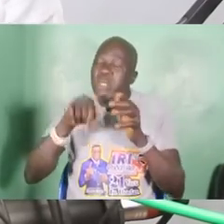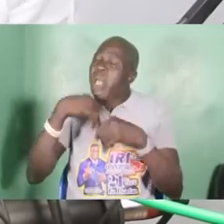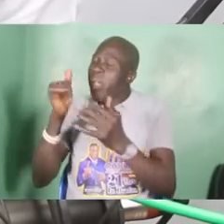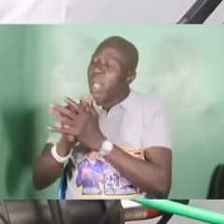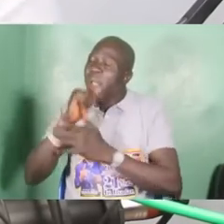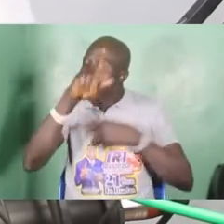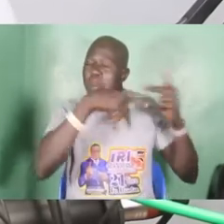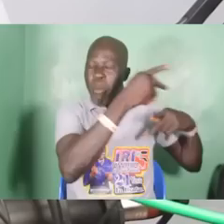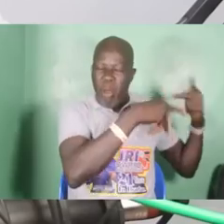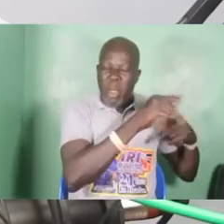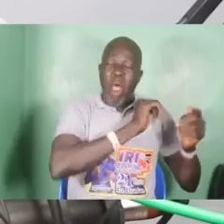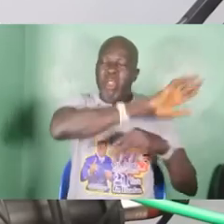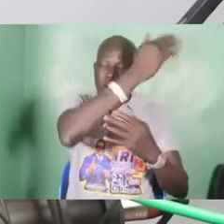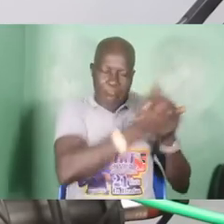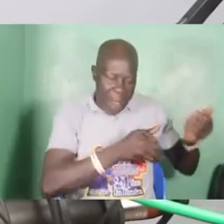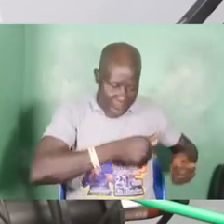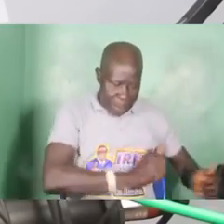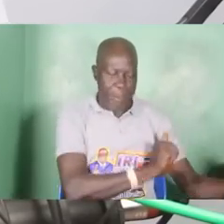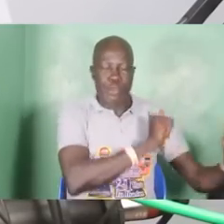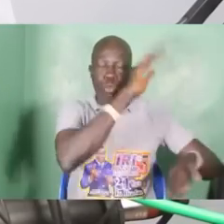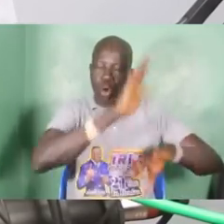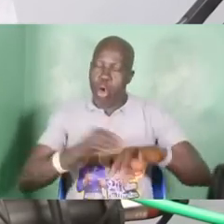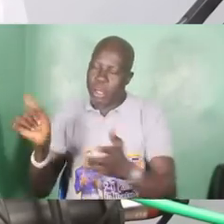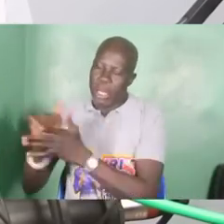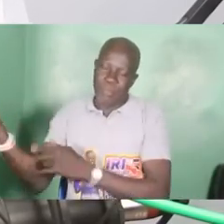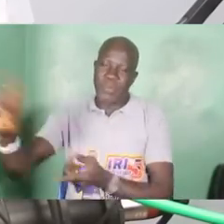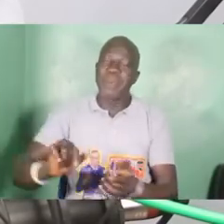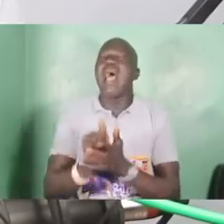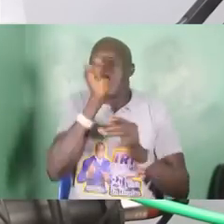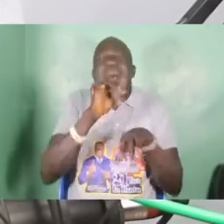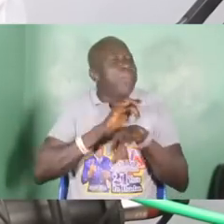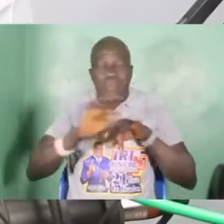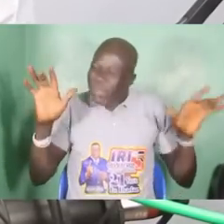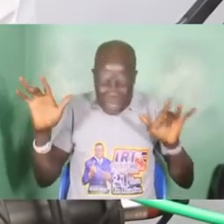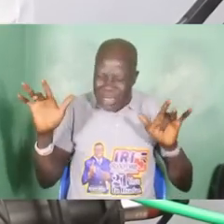rẹ̀ àwọn àfòsẹ́lì náà ló pé ìjọ yẹn pé àánú ṣe